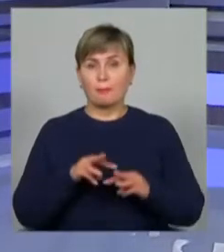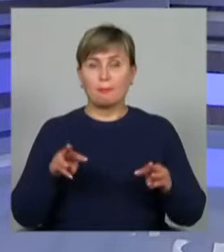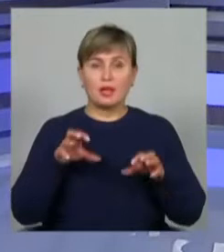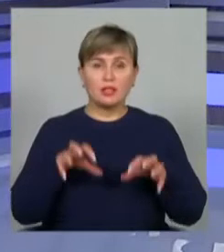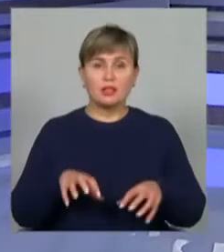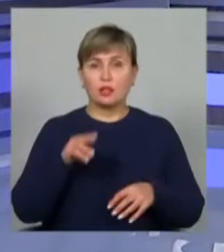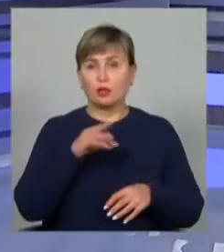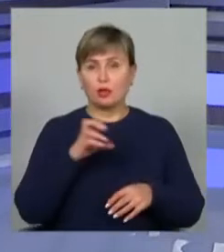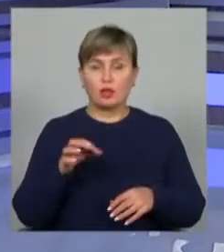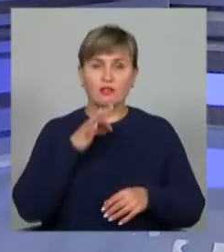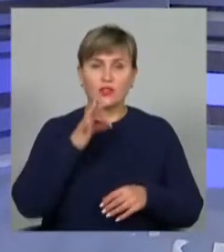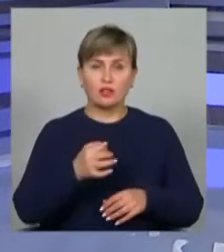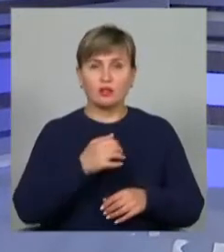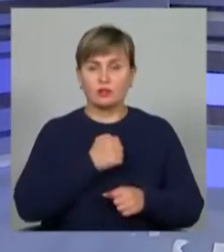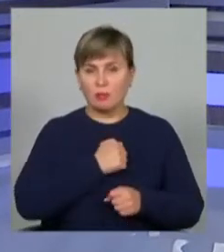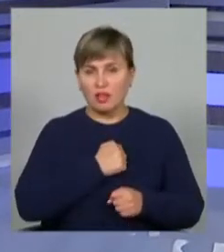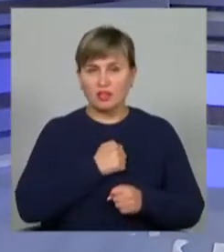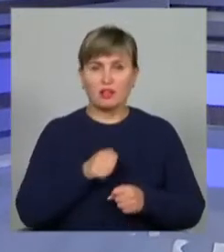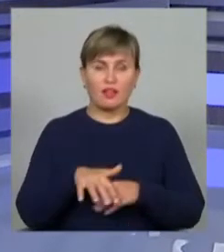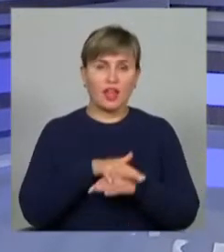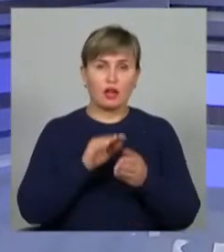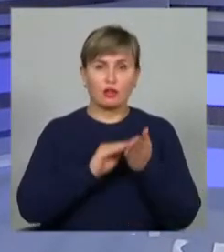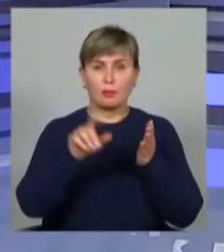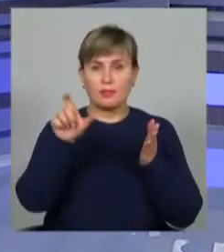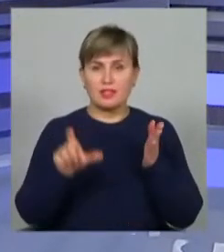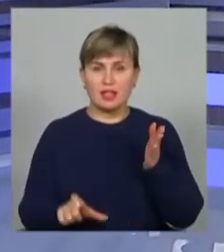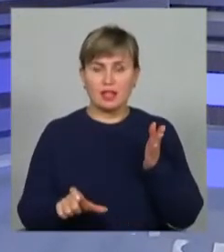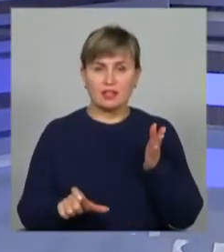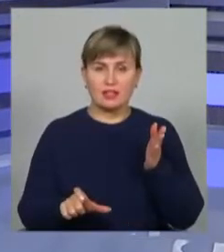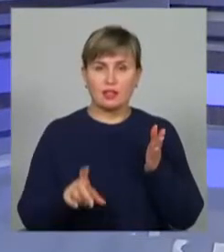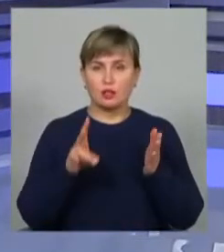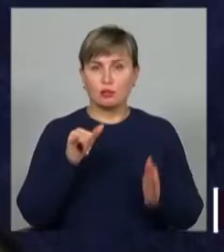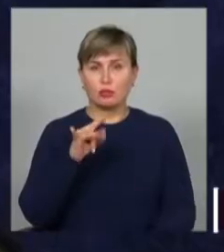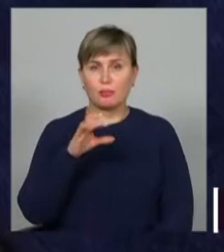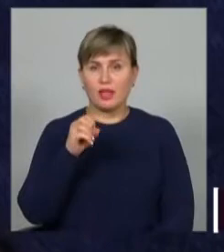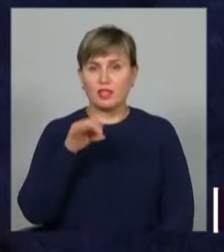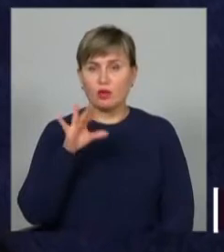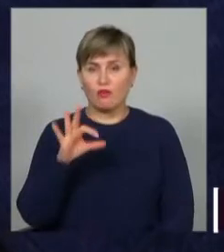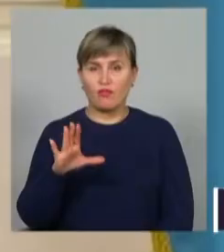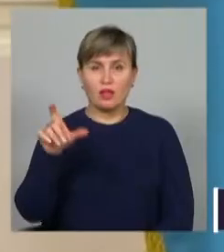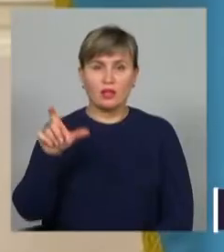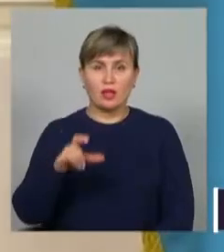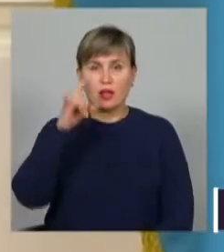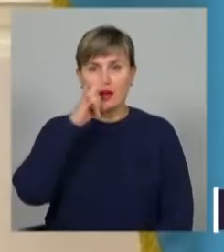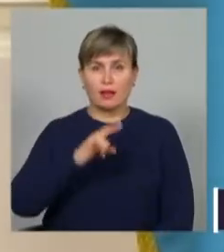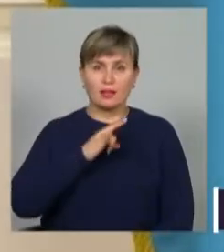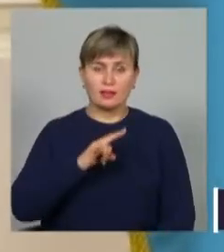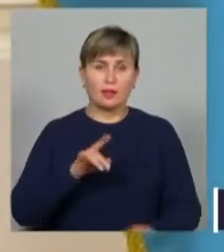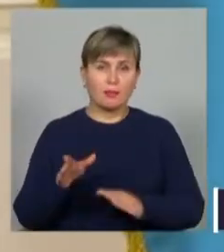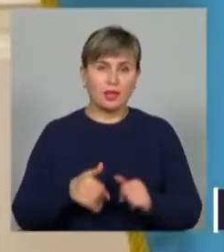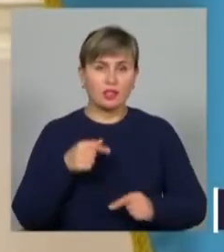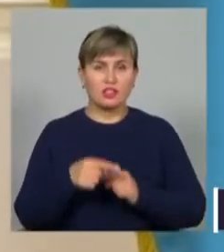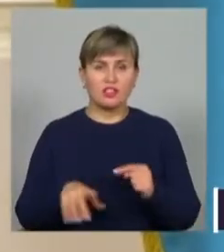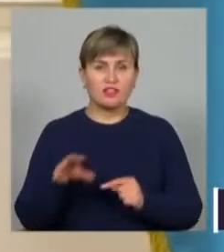выразил соболезнования родным и близким народного писателя Абдижамила Нурпейсова. Президент отметил, что патриарх казахской прозы, пройдя через